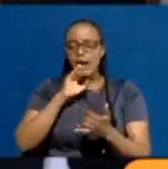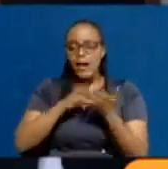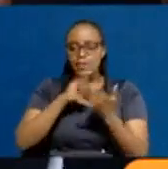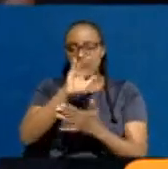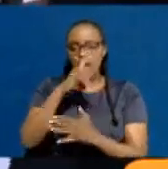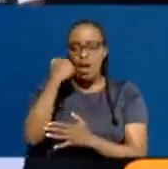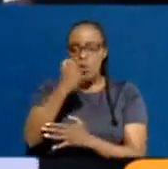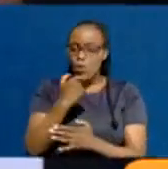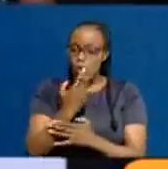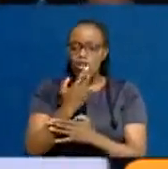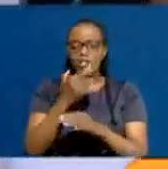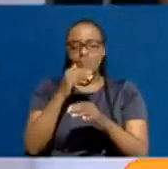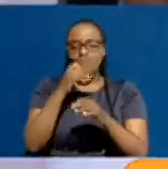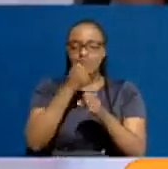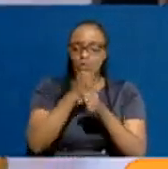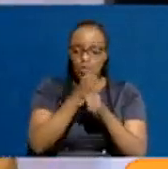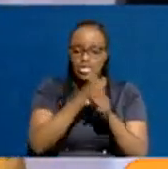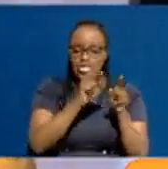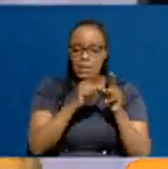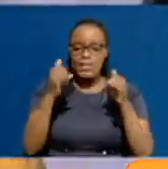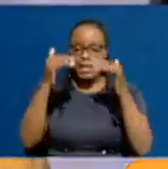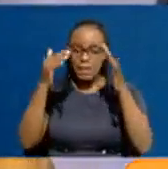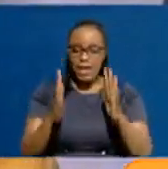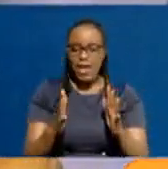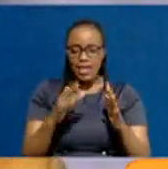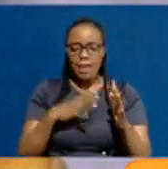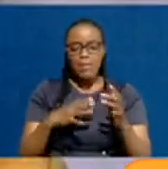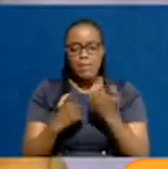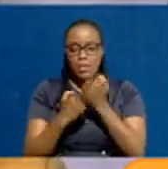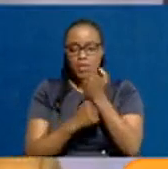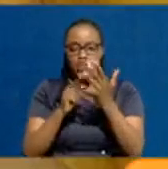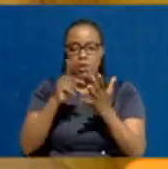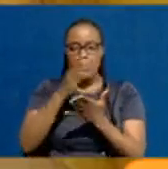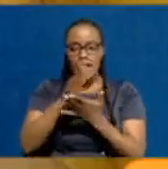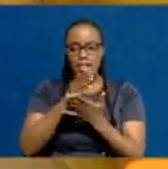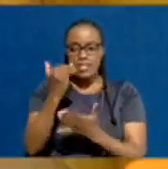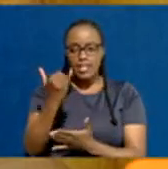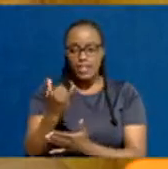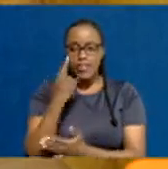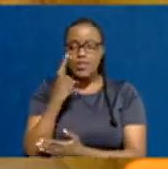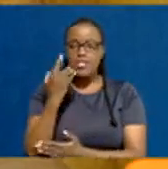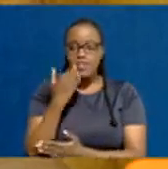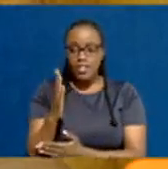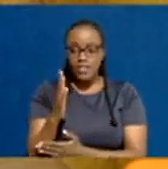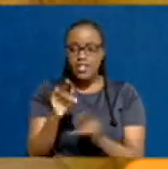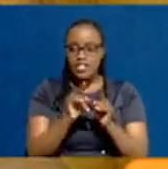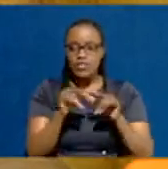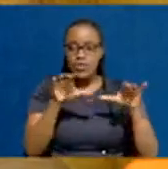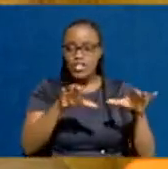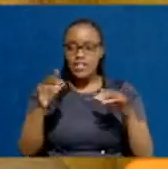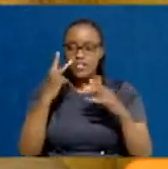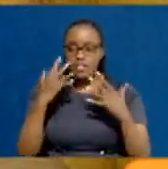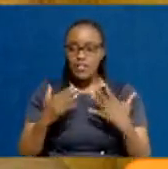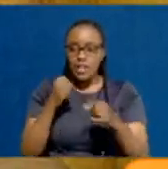alikuwa kipenzi cha wengi alipokuwa uwanjani, japo kwa kulipa nyumba wanayoishi kwa sasa. Because unaona akiniona nikistruggle,